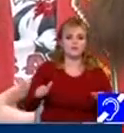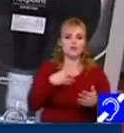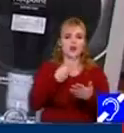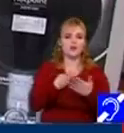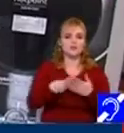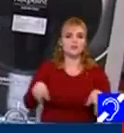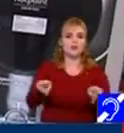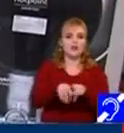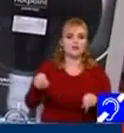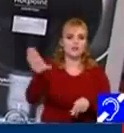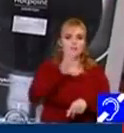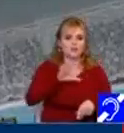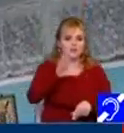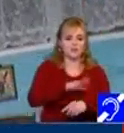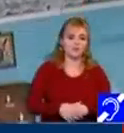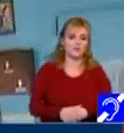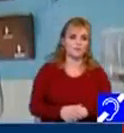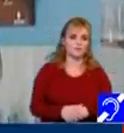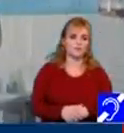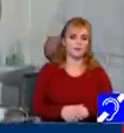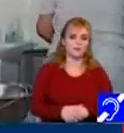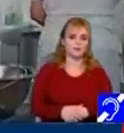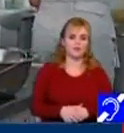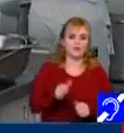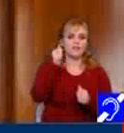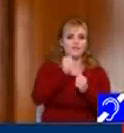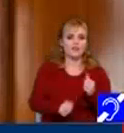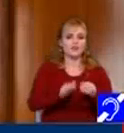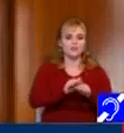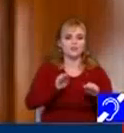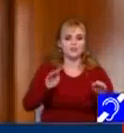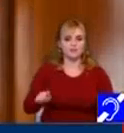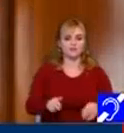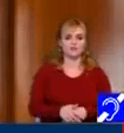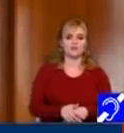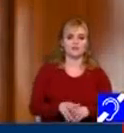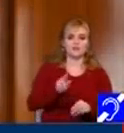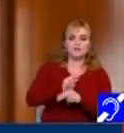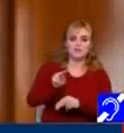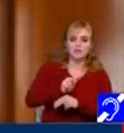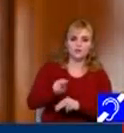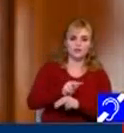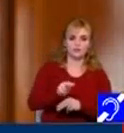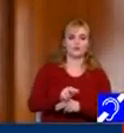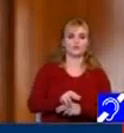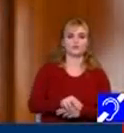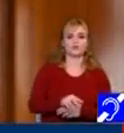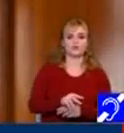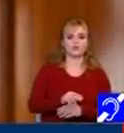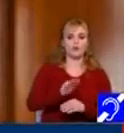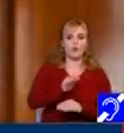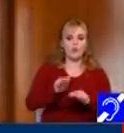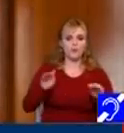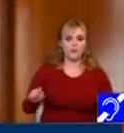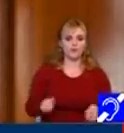ca în Europa și au primit și dotări pe măsură. În fiecare grădiniță se educă un număr important de copii,